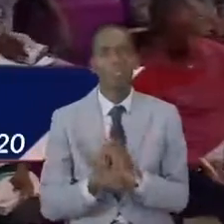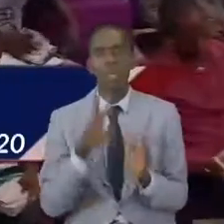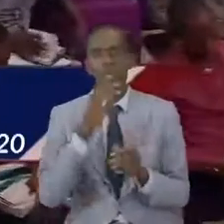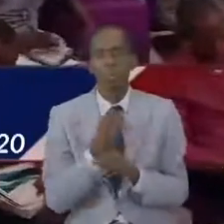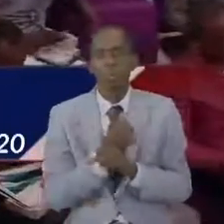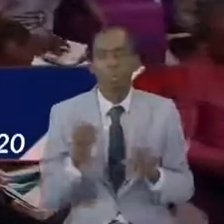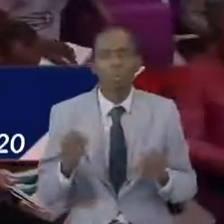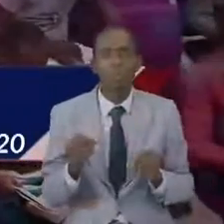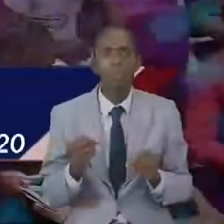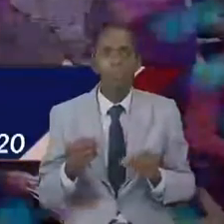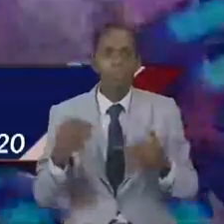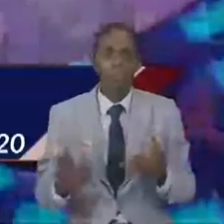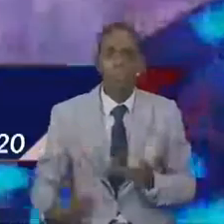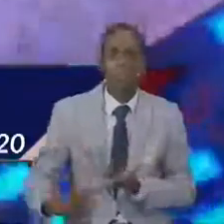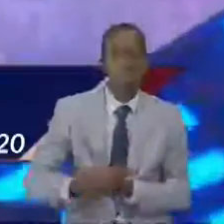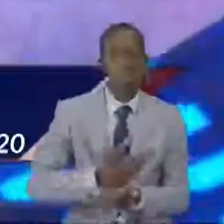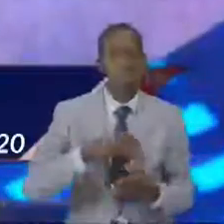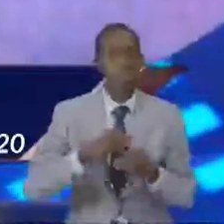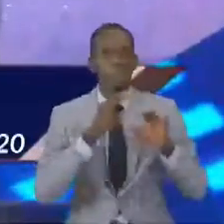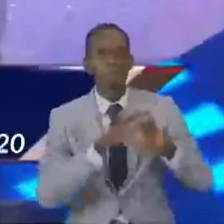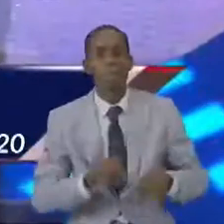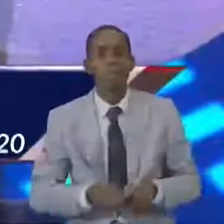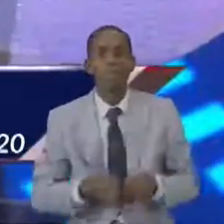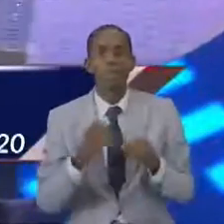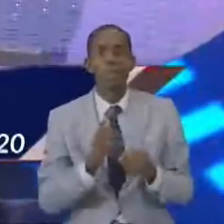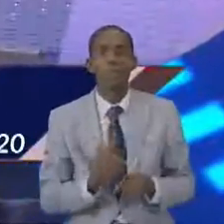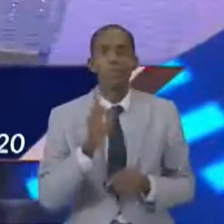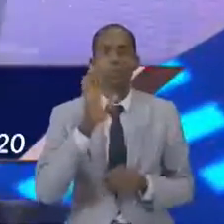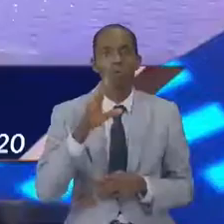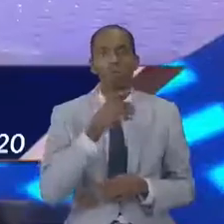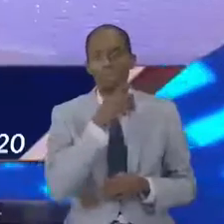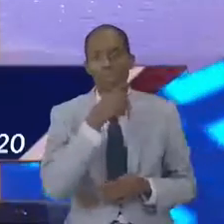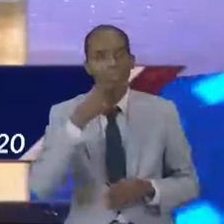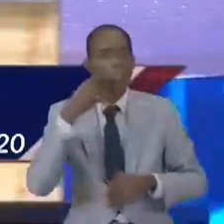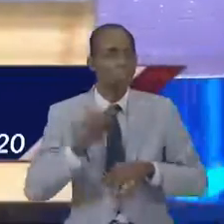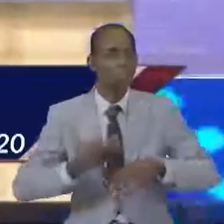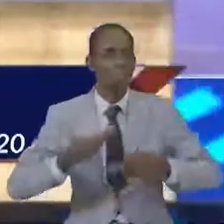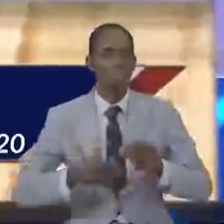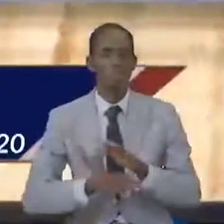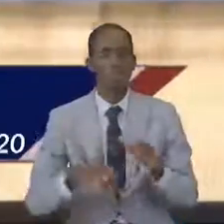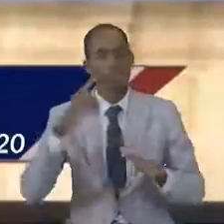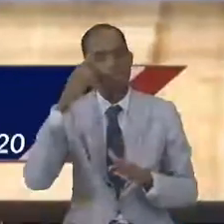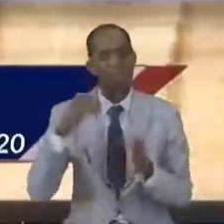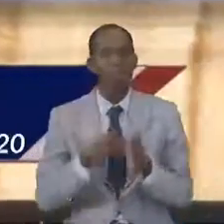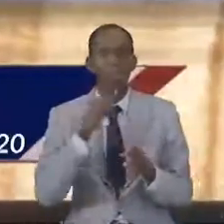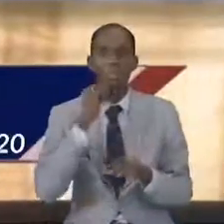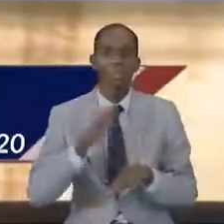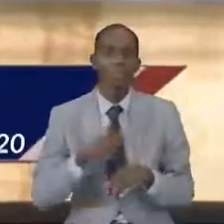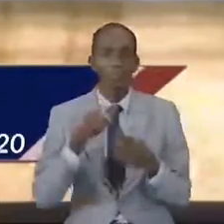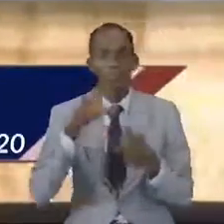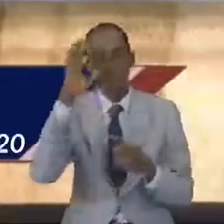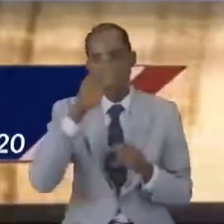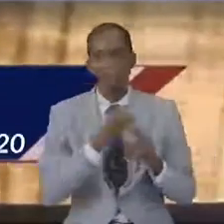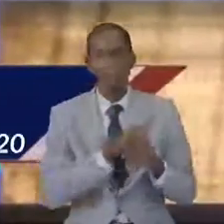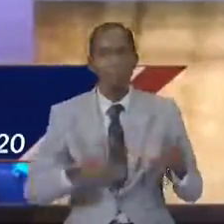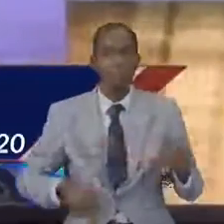oser 10 12 et déménage semer selon la justice moissonneuse selon la miséricorde défriez-vous un son nouveau et